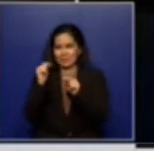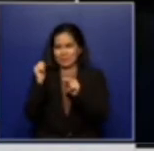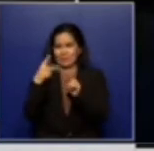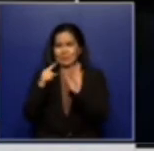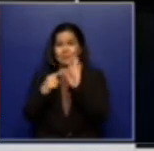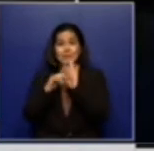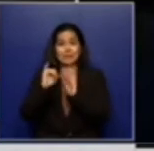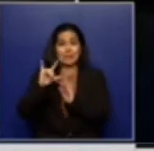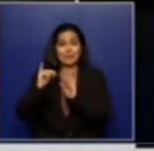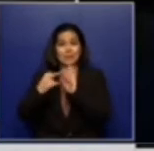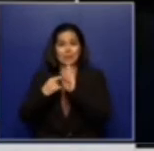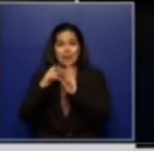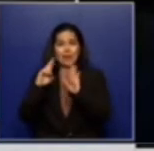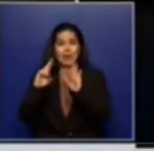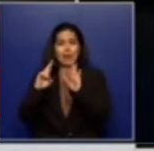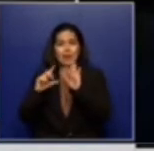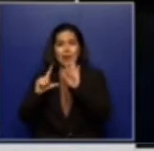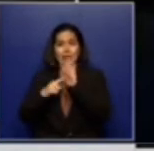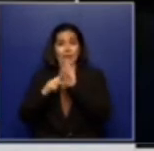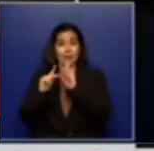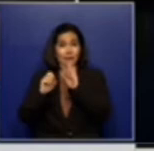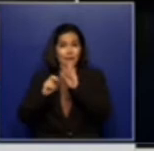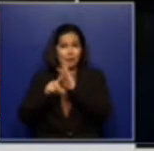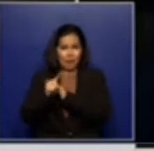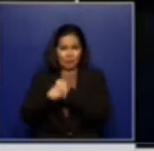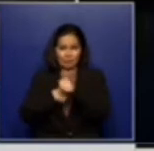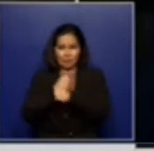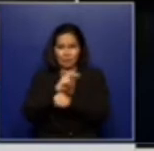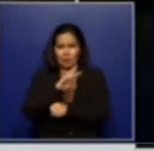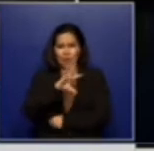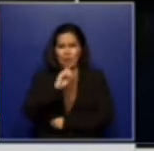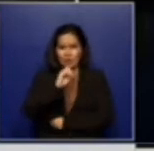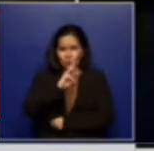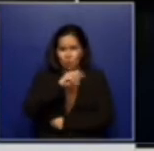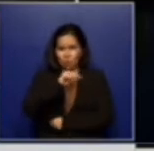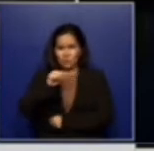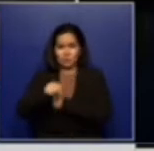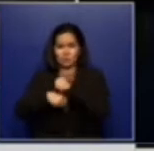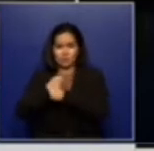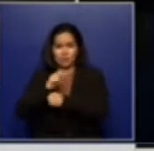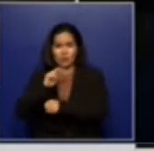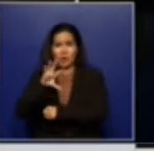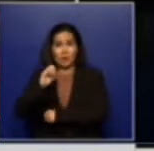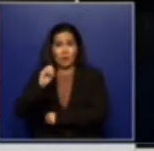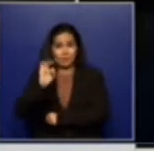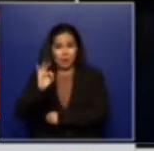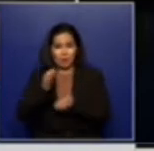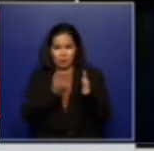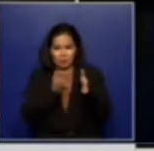ก็จะเห็นว่าสถิติของผู้ป่วยยาเสพติดที่เข้ารับการบำบัดที่สถาบันธัญลักษณ์ระหว่างปีพ.ศ2556ถึงปีพ.ศ2559